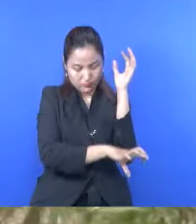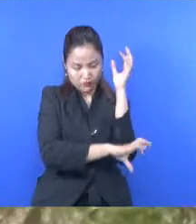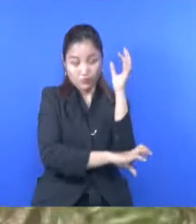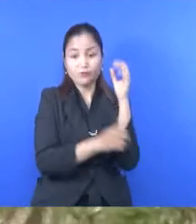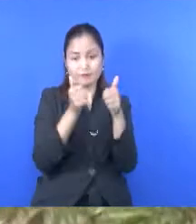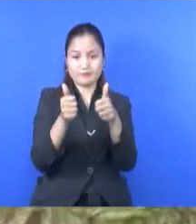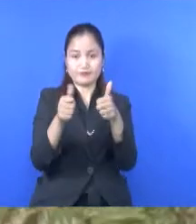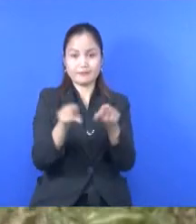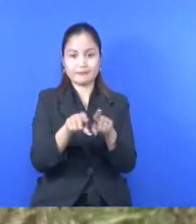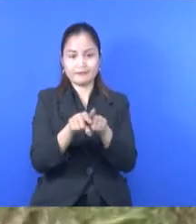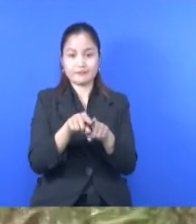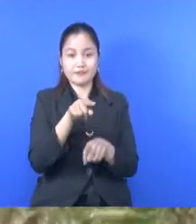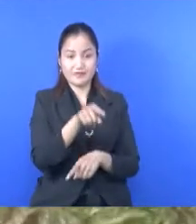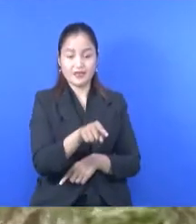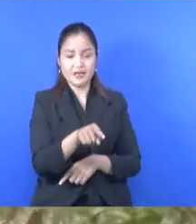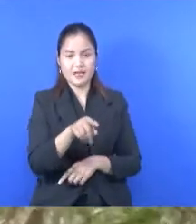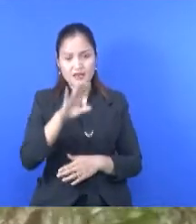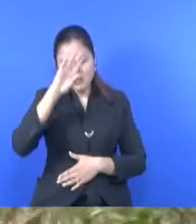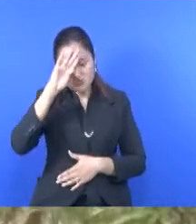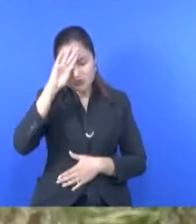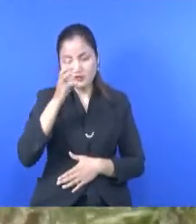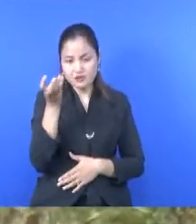nằng cần là anh ấy về riêng chung ngư tích dương tàu cá thay toàn tràn.